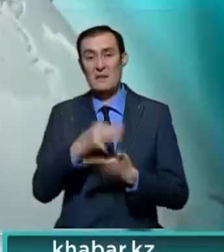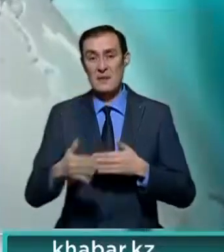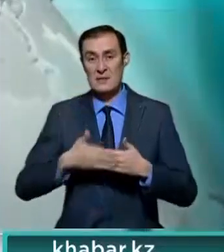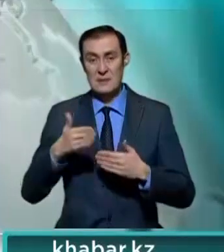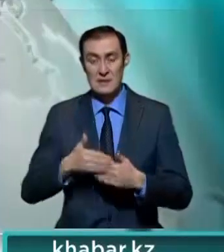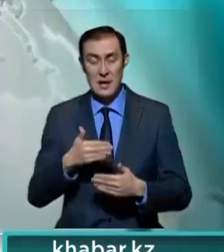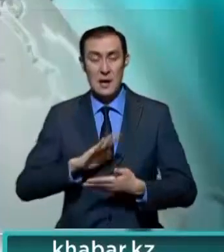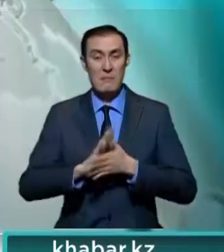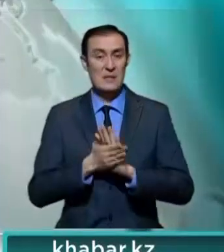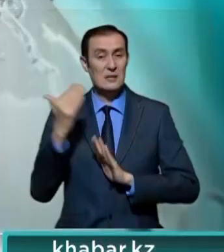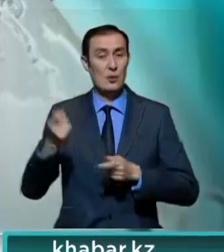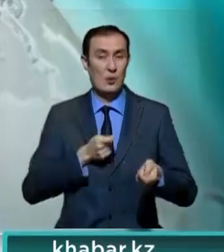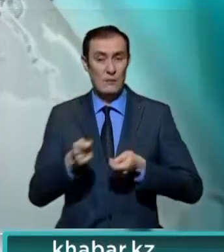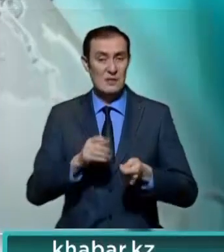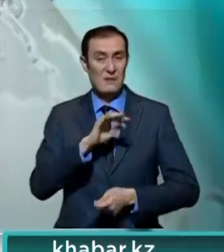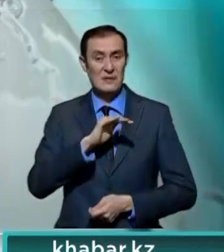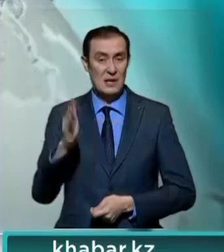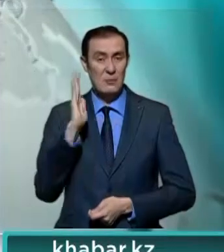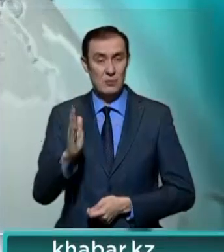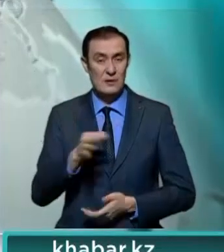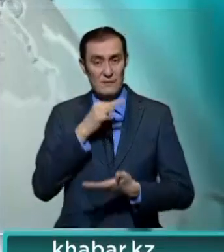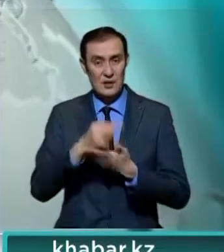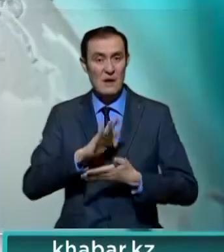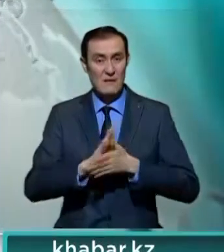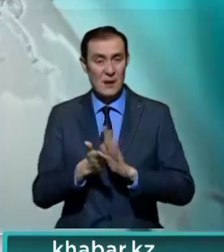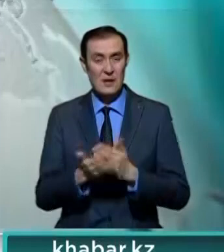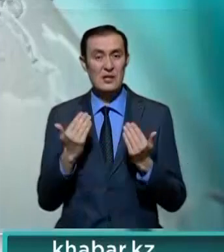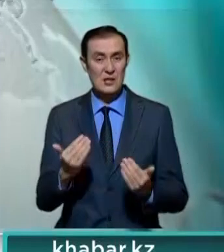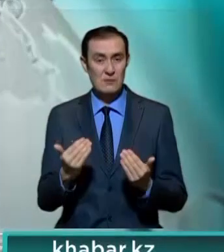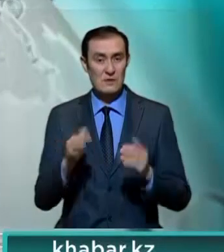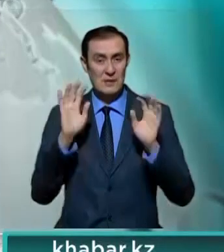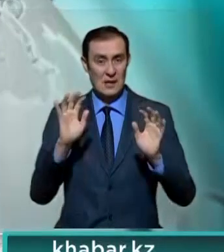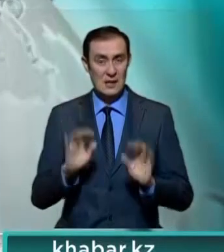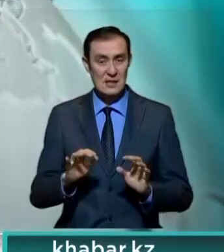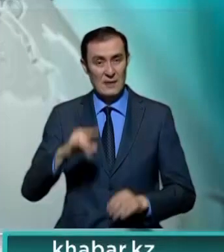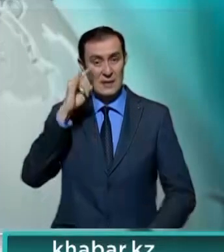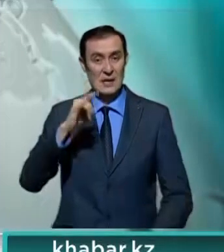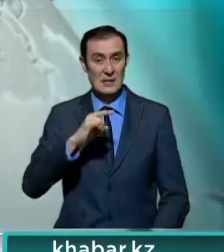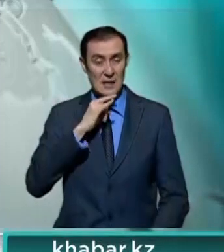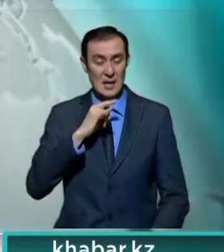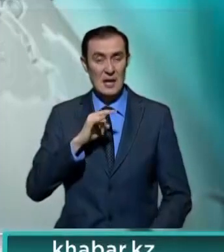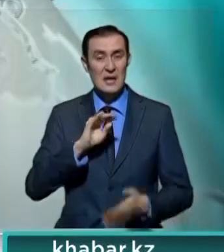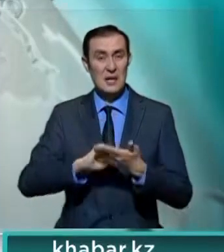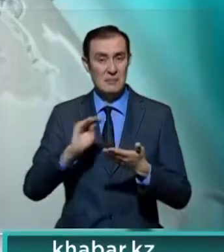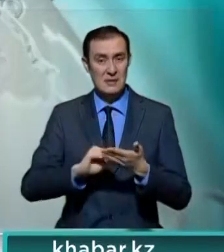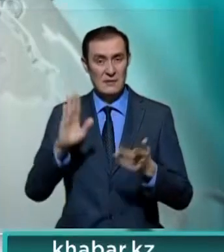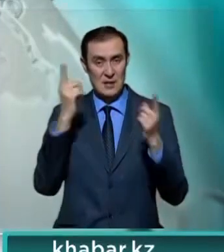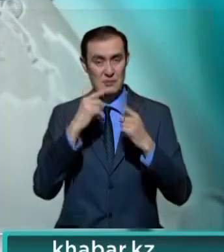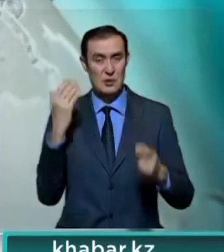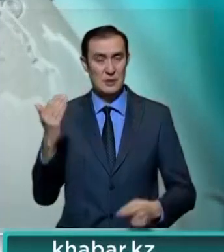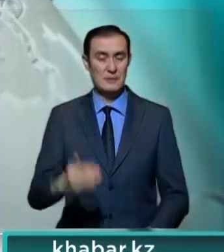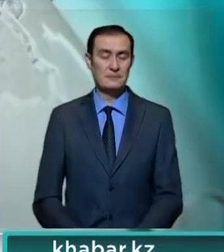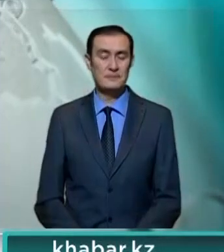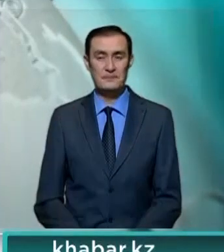ответственности. Позиция руководства официально будет выражена в рамках действующего законодательства Казахстана, говорится в